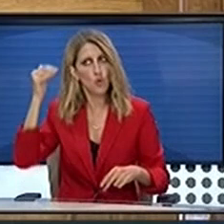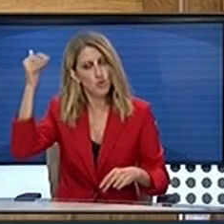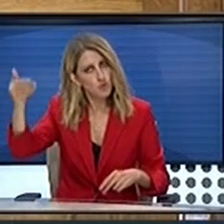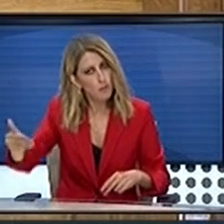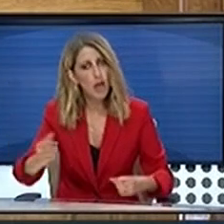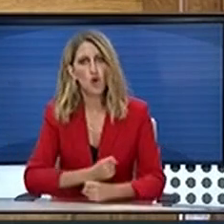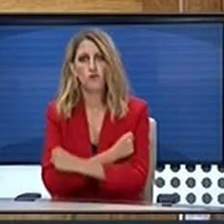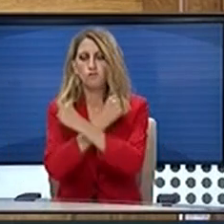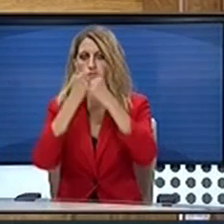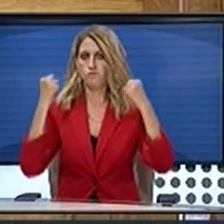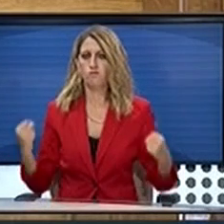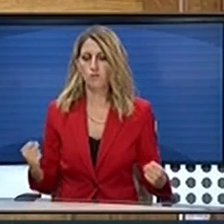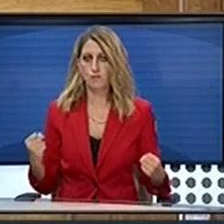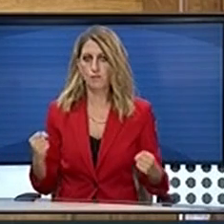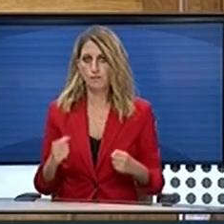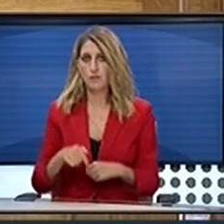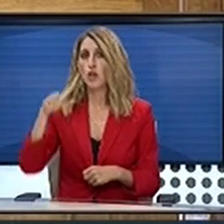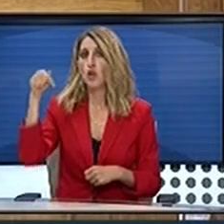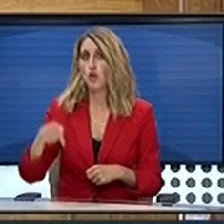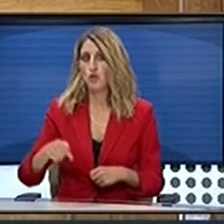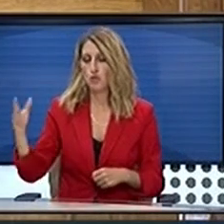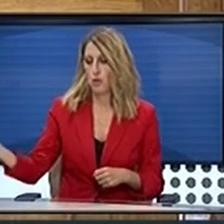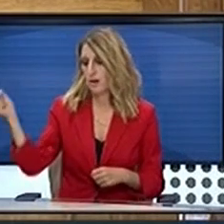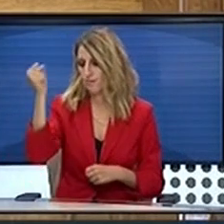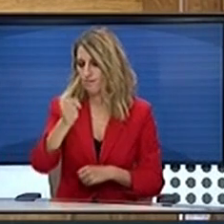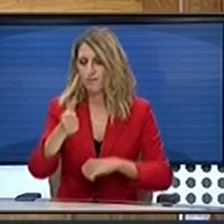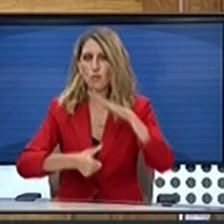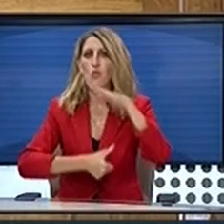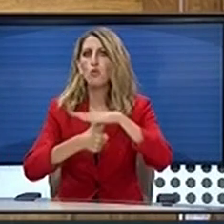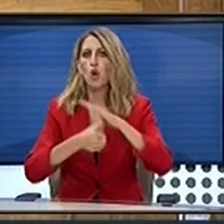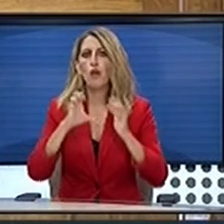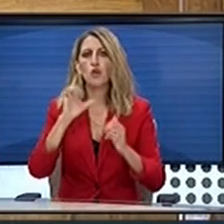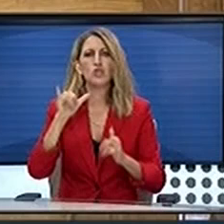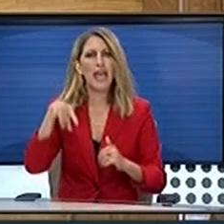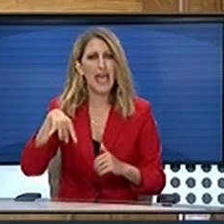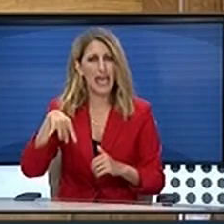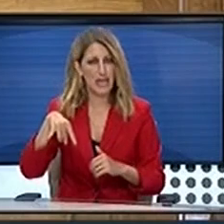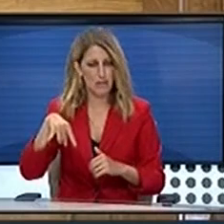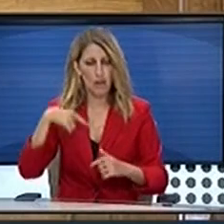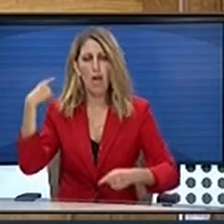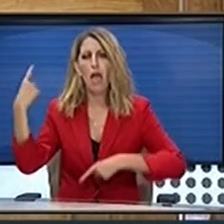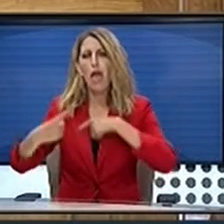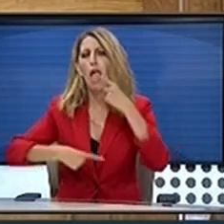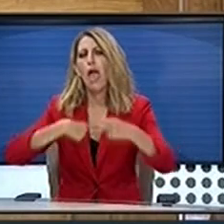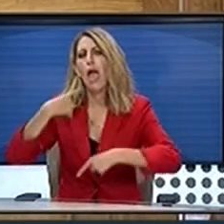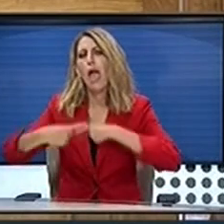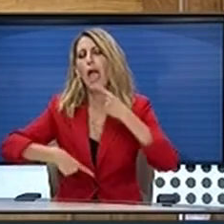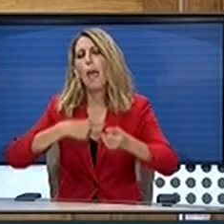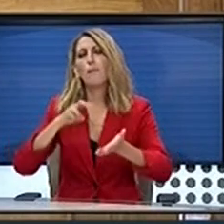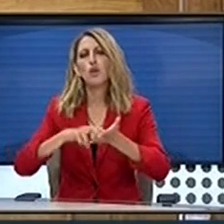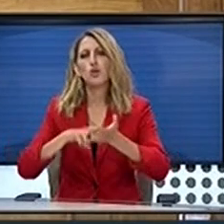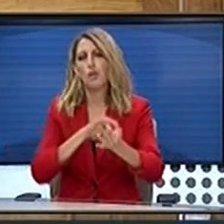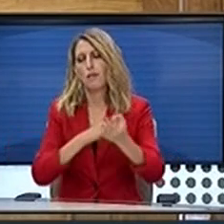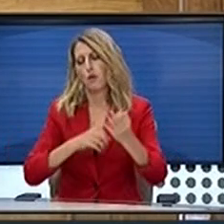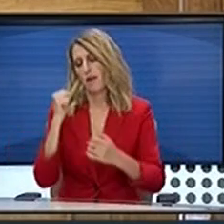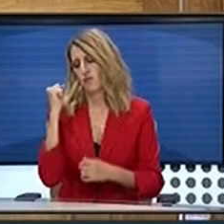ενός έμπειρου διπλωμάτη στην κορυφή της αποτελεί την πρώτη εγγύηση. Θα χρειαστεί, δεν είμαι σίγουρος